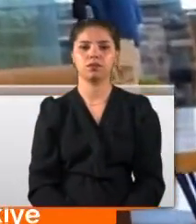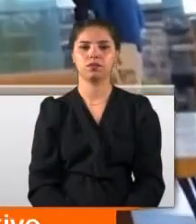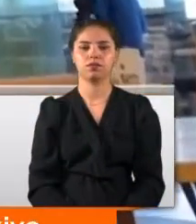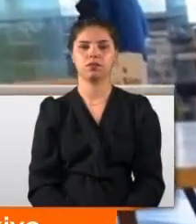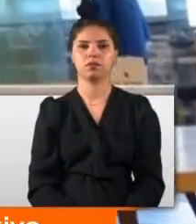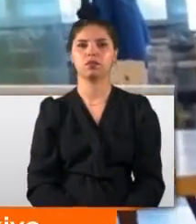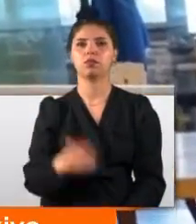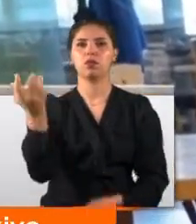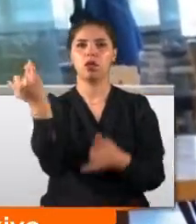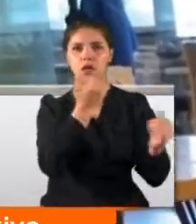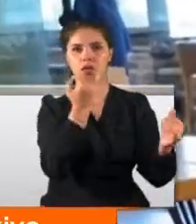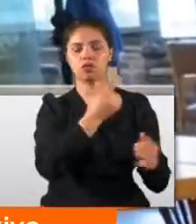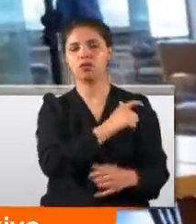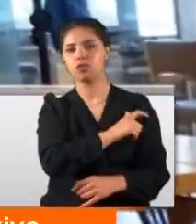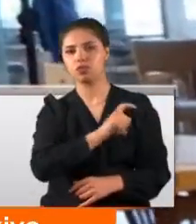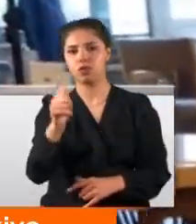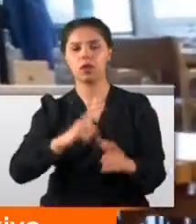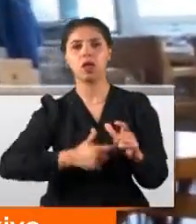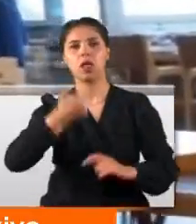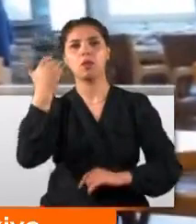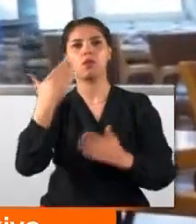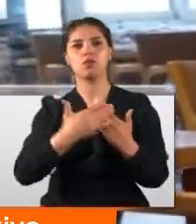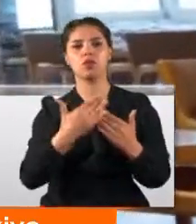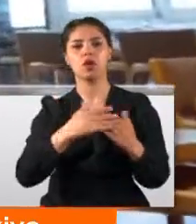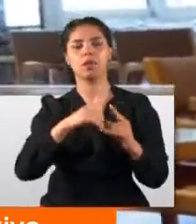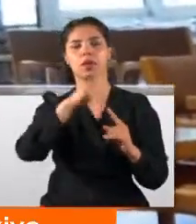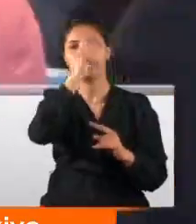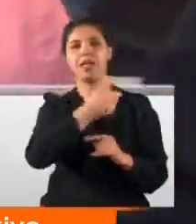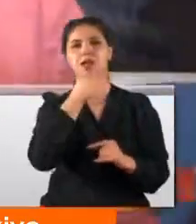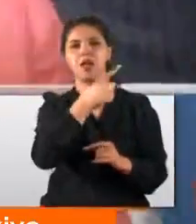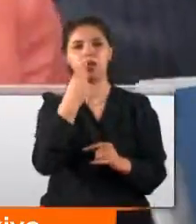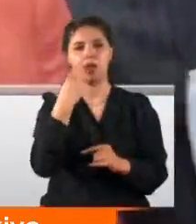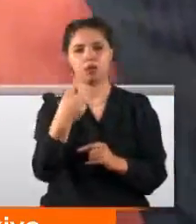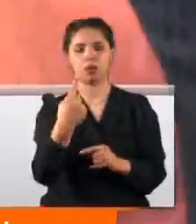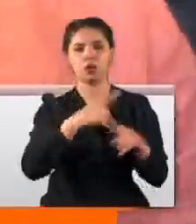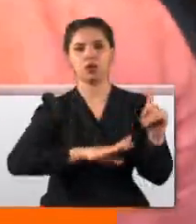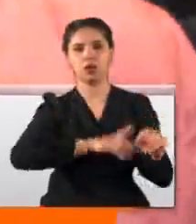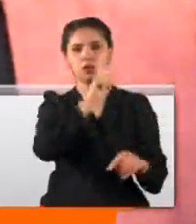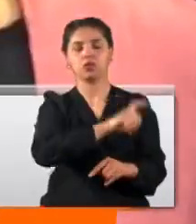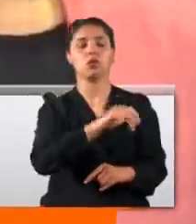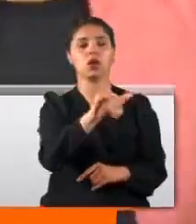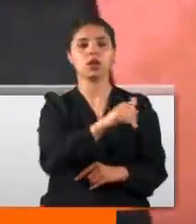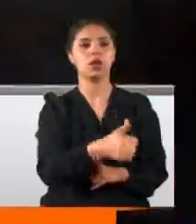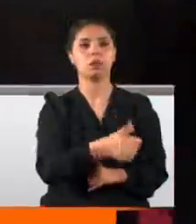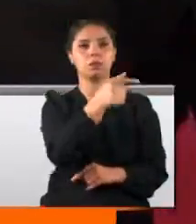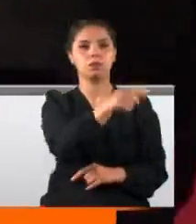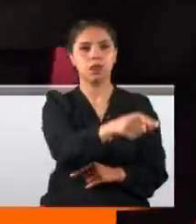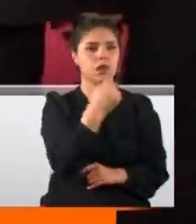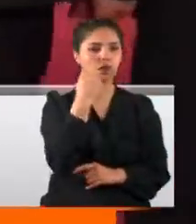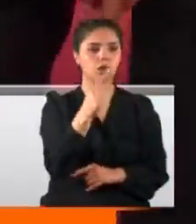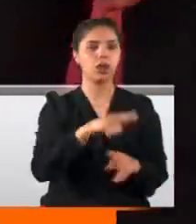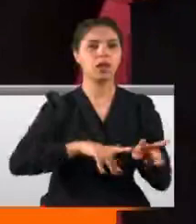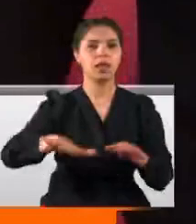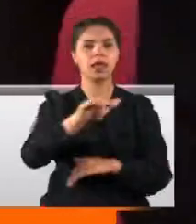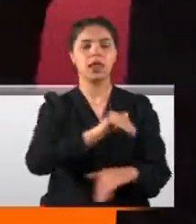Tezcan'ın eleştirilerine yanıt Genel Başkan Yardımcısı Tahsin Tarhan'dan geldi. Kılıçdaroğlu'nun yakın kurmayı yerel seçimin